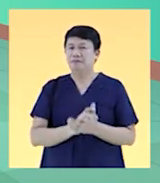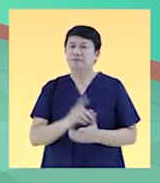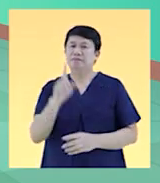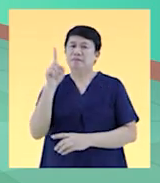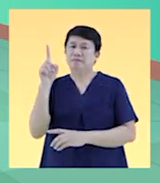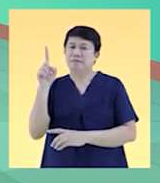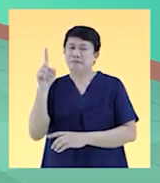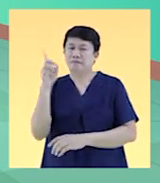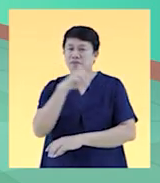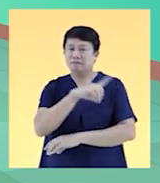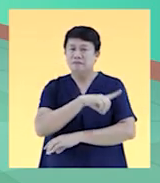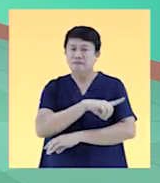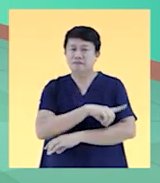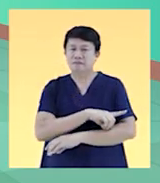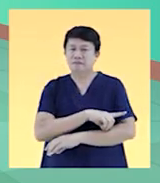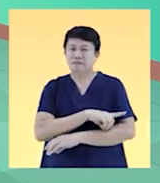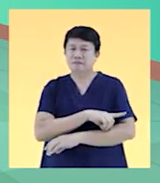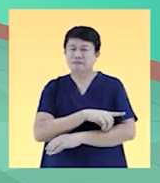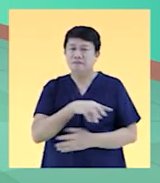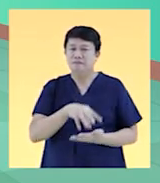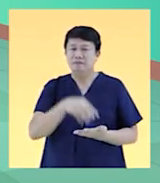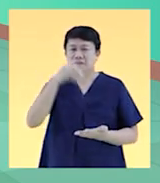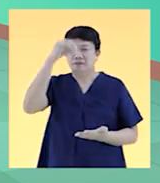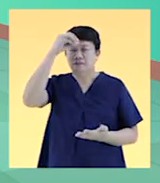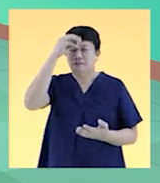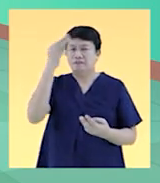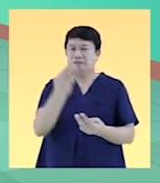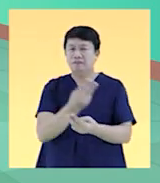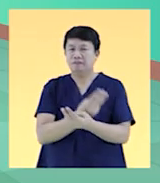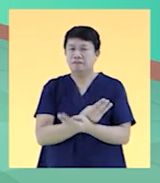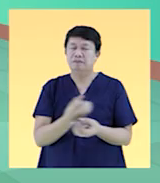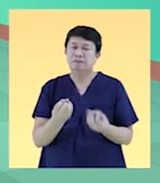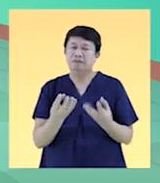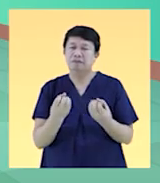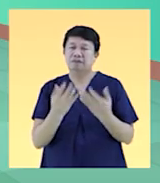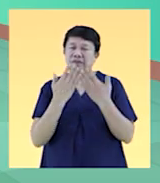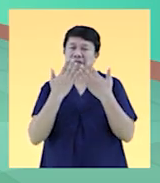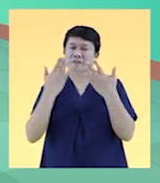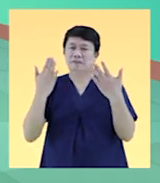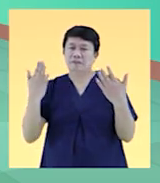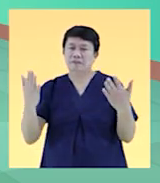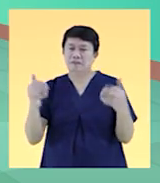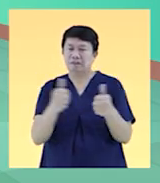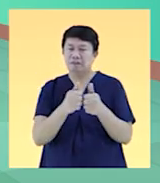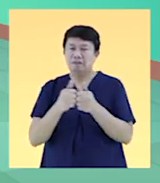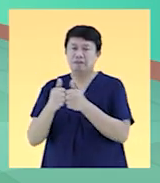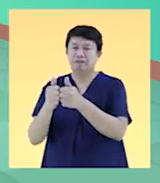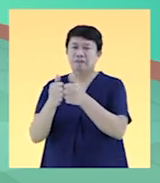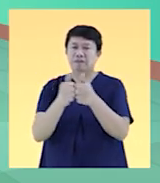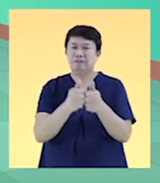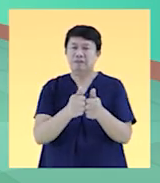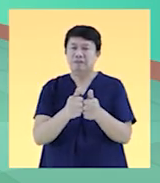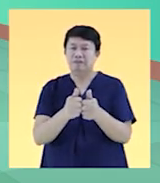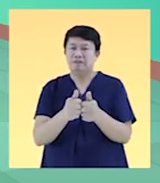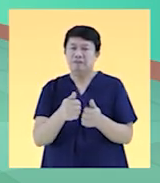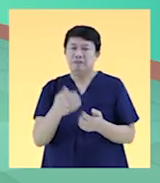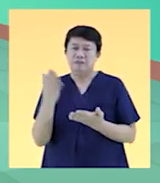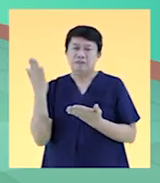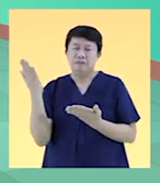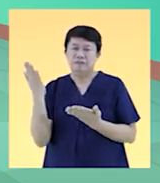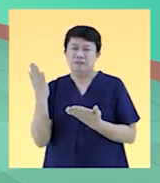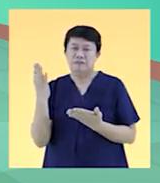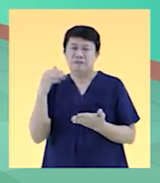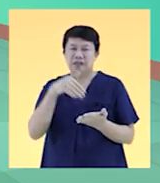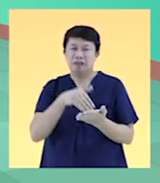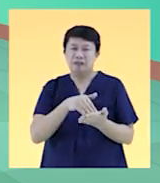Isa na namang araw ng pagkatuto sa mathematics. Maraming salamat sa pagsama sa akin. Muli, ako si Kuya